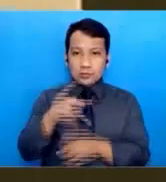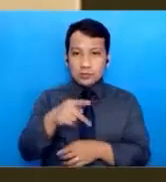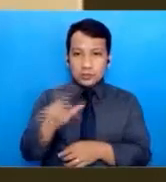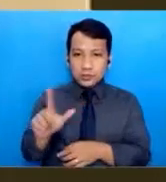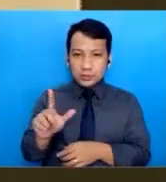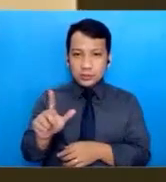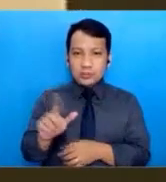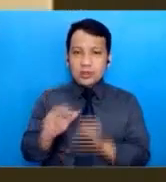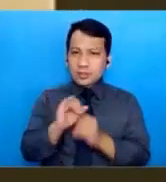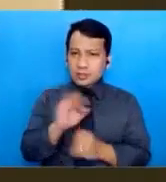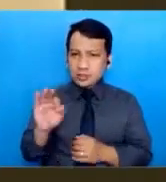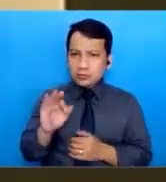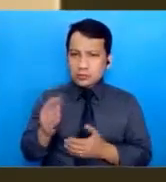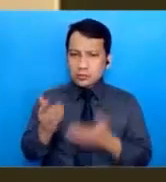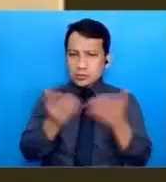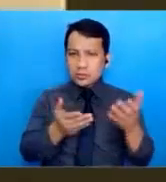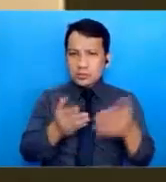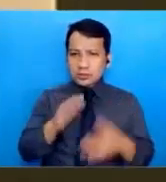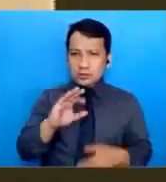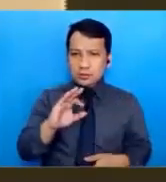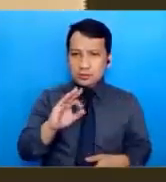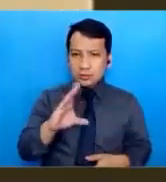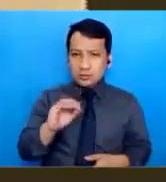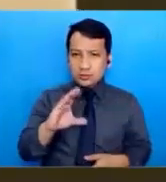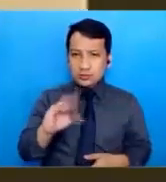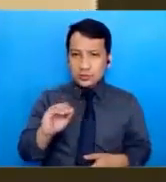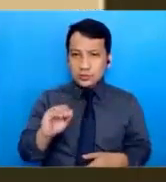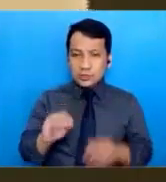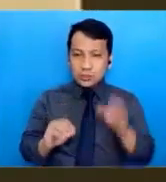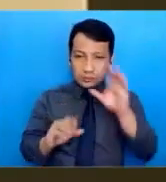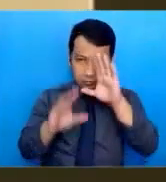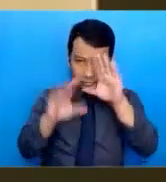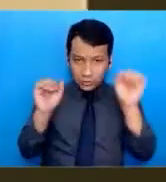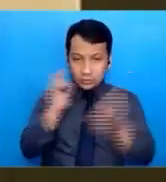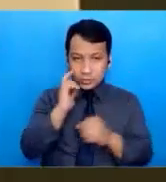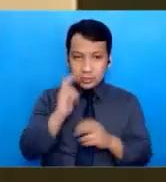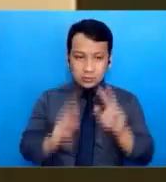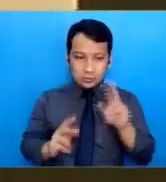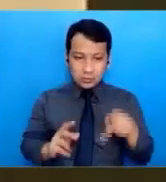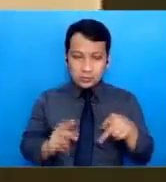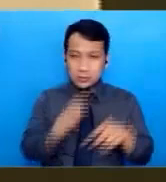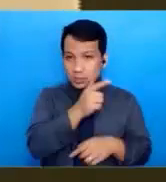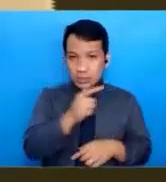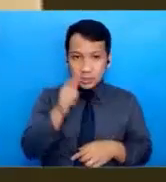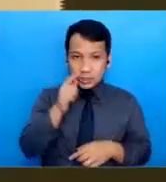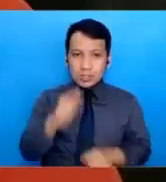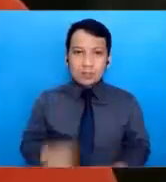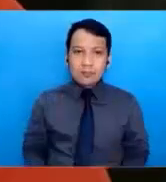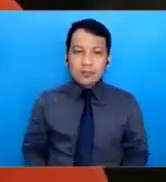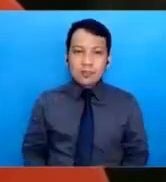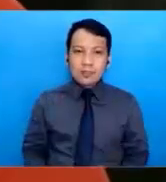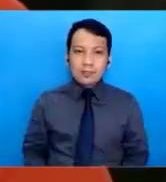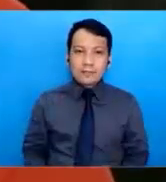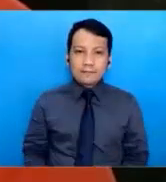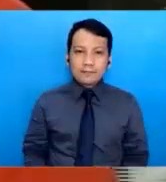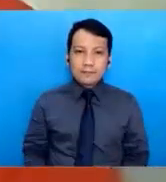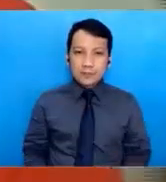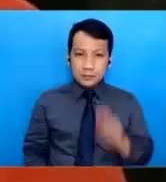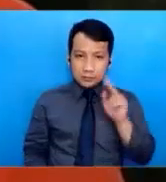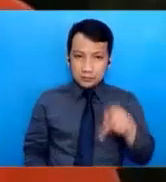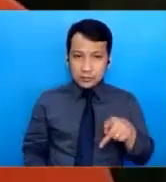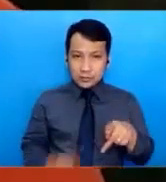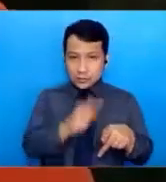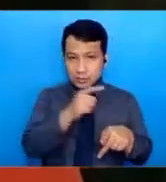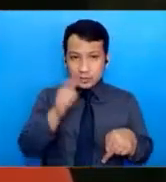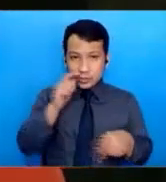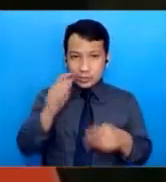kung maghain na COC sina Pangulong Rodrigo Duterte at Vice President Lenny Robredo? The President and the Vice President are both entitled under law